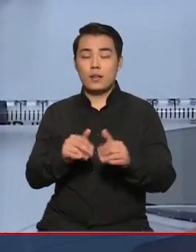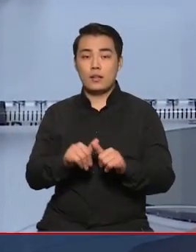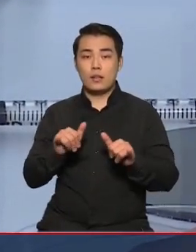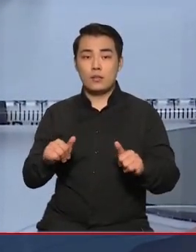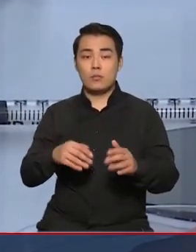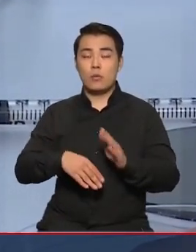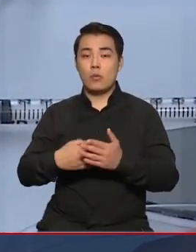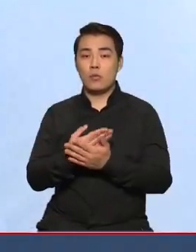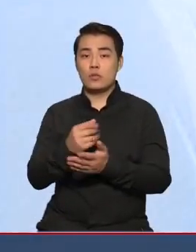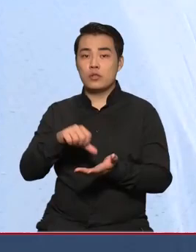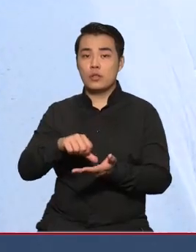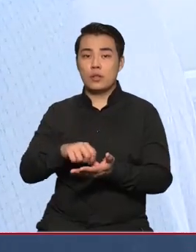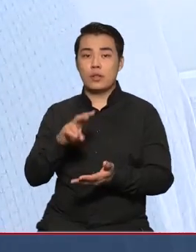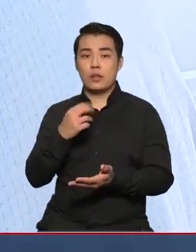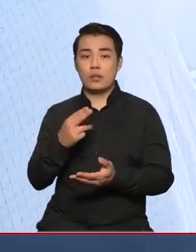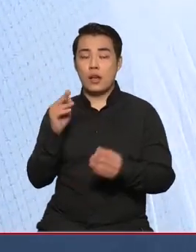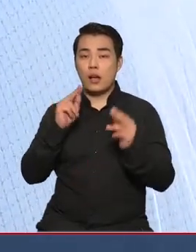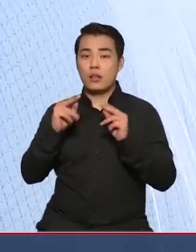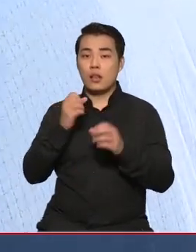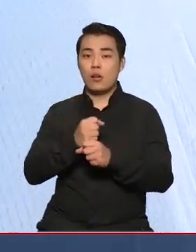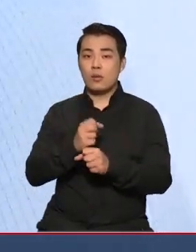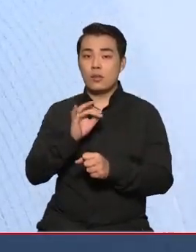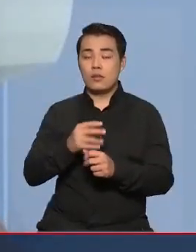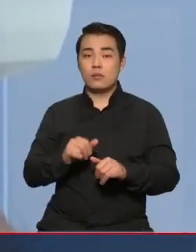новых членов Национальной академии наук и шире